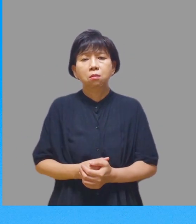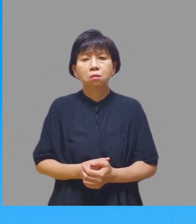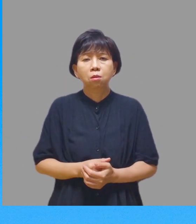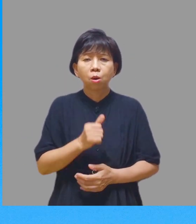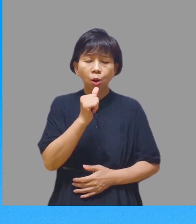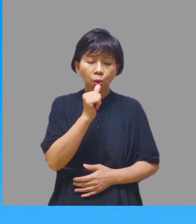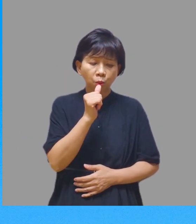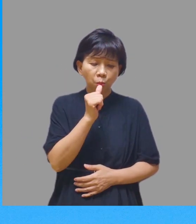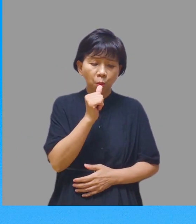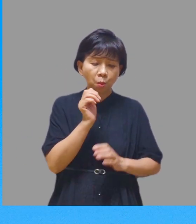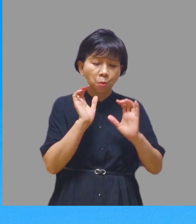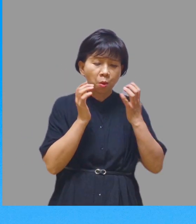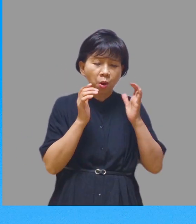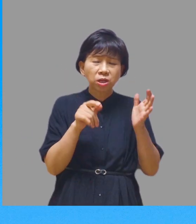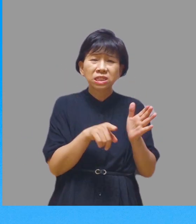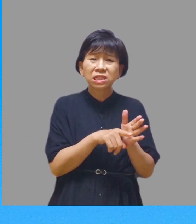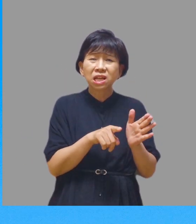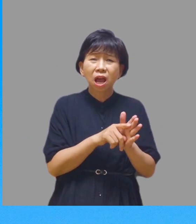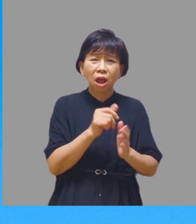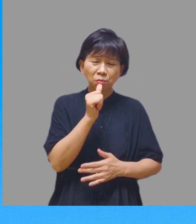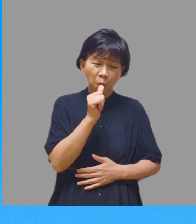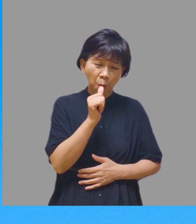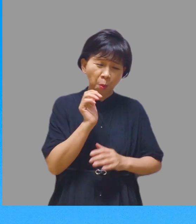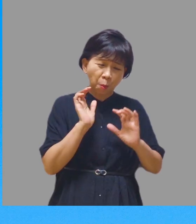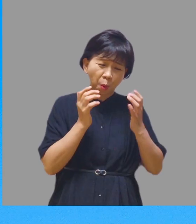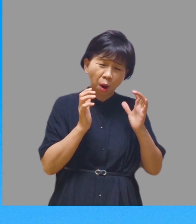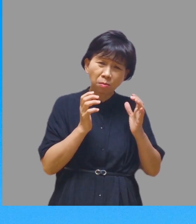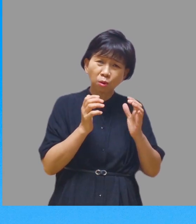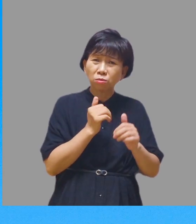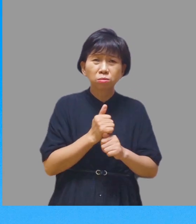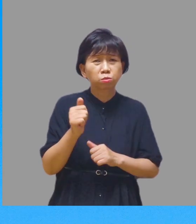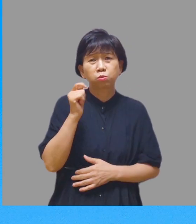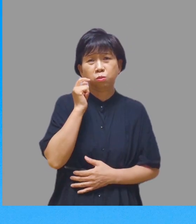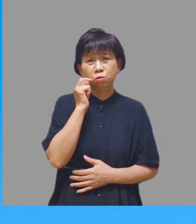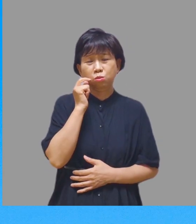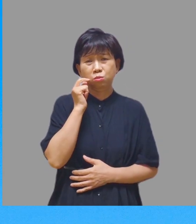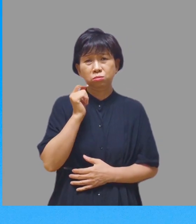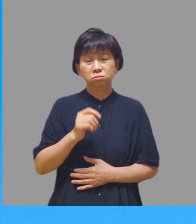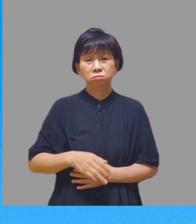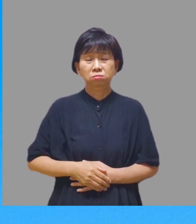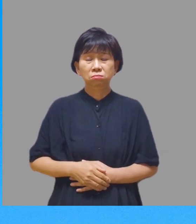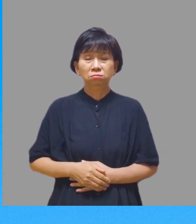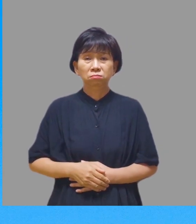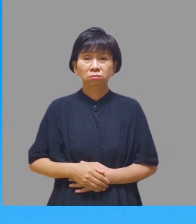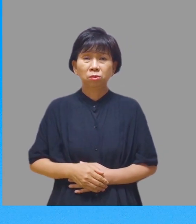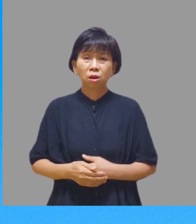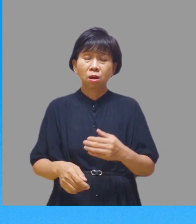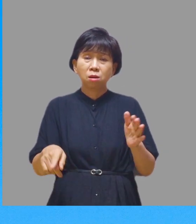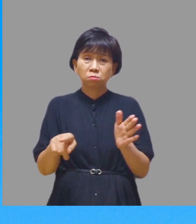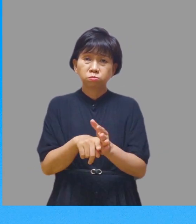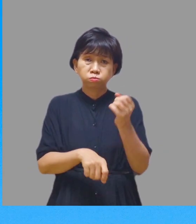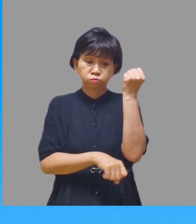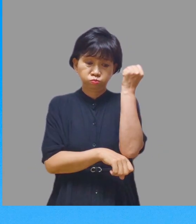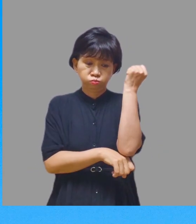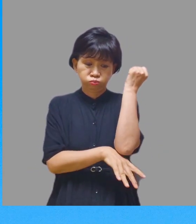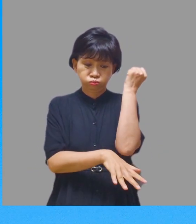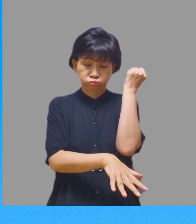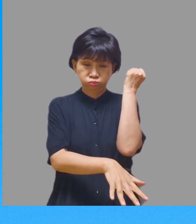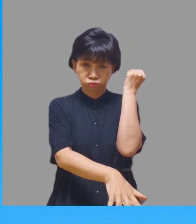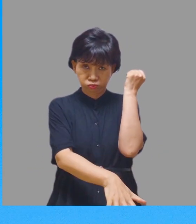어린아이 같은 신앙으로는 버틸 수가 없게 된 겁니다. 깊이 뿌리 내린 나무만이